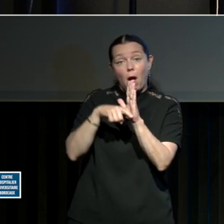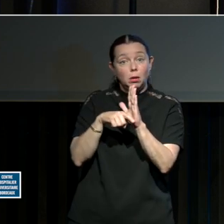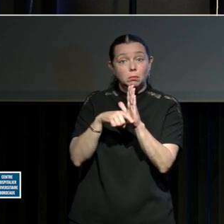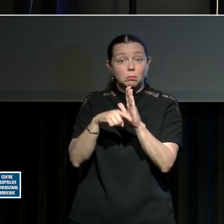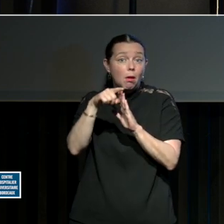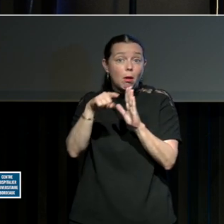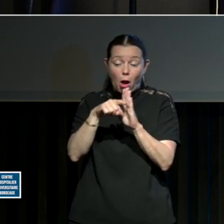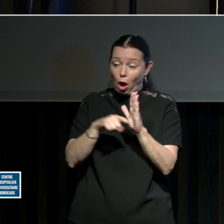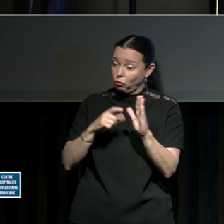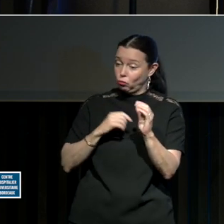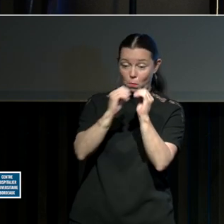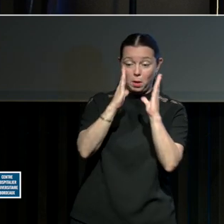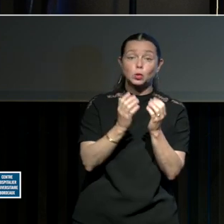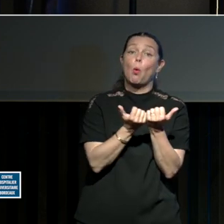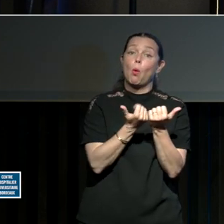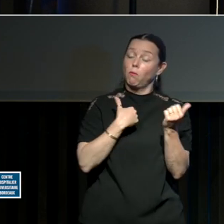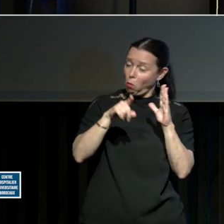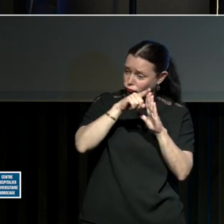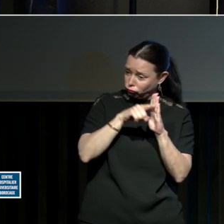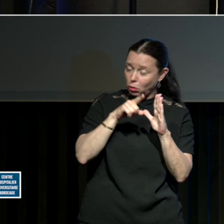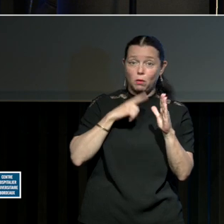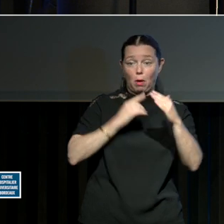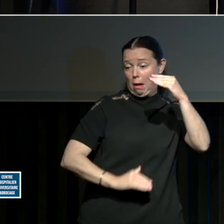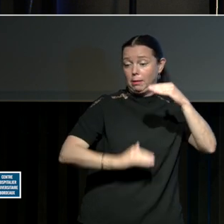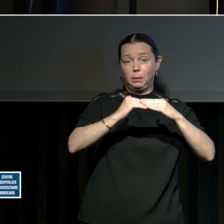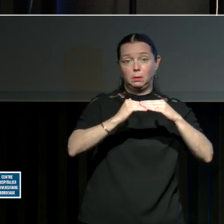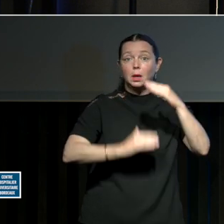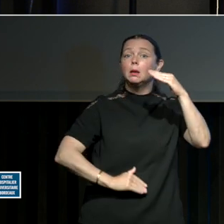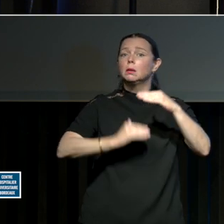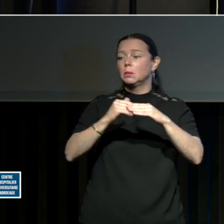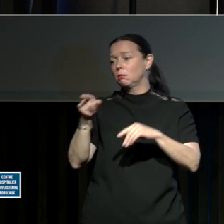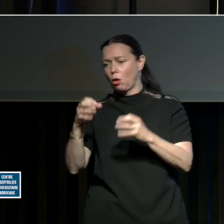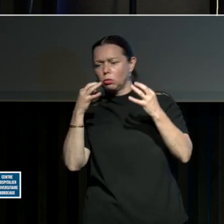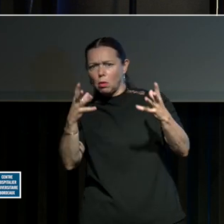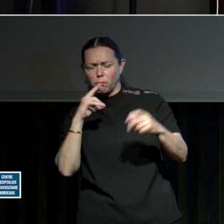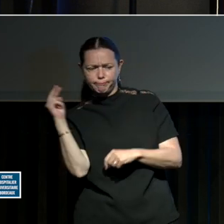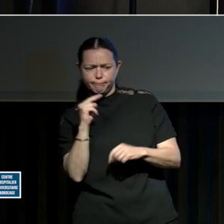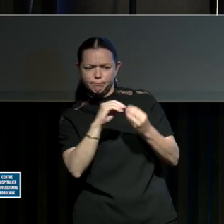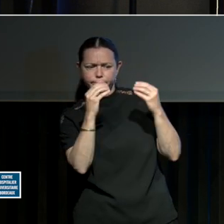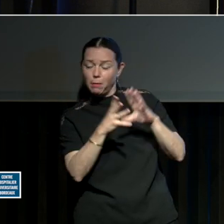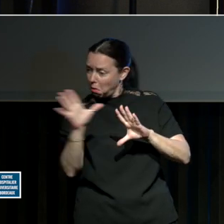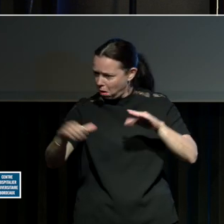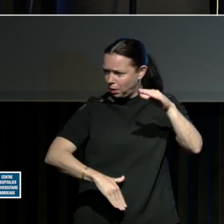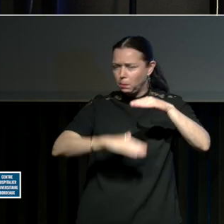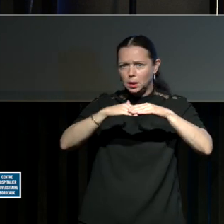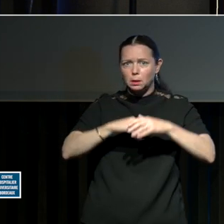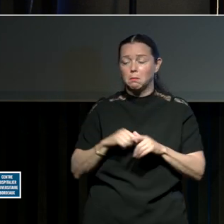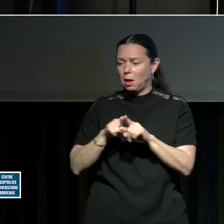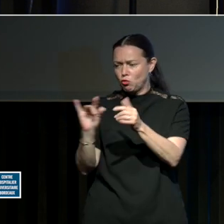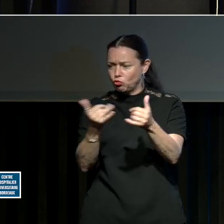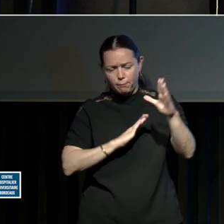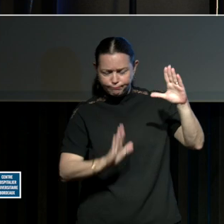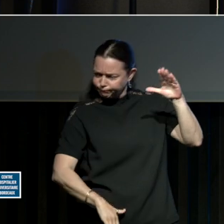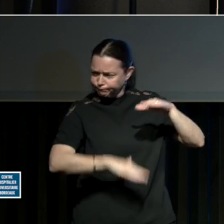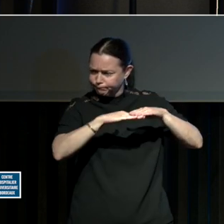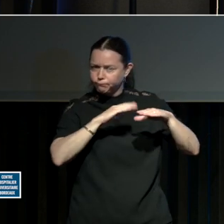domicile avec une limitation du temps passé sur Internet et sur l'activité de jeu, une limitation